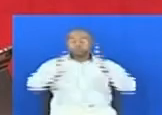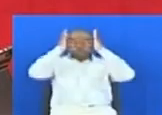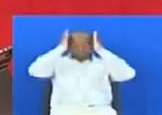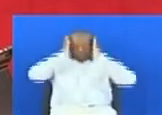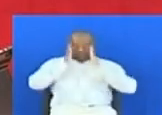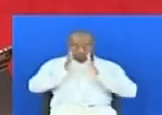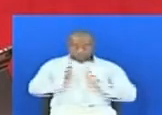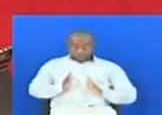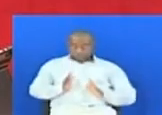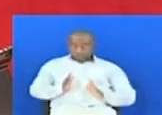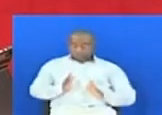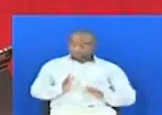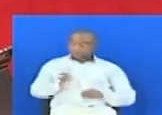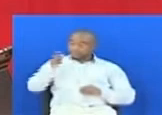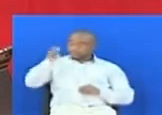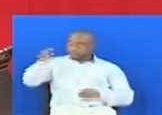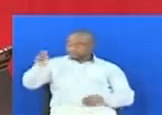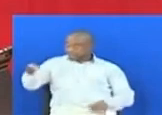kama Mfalme Suleiman.